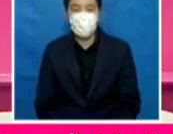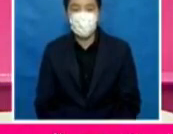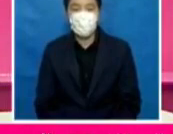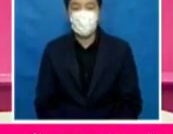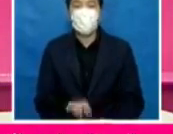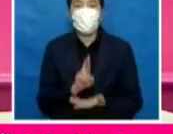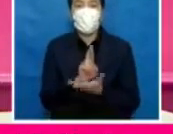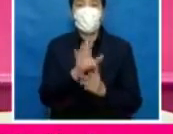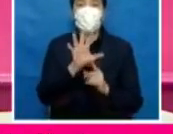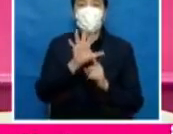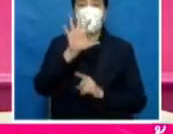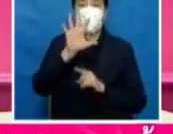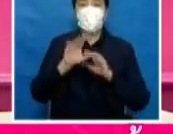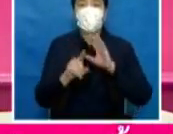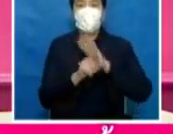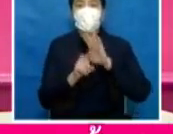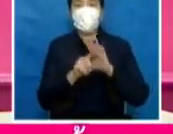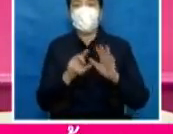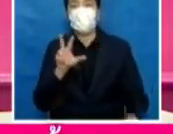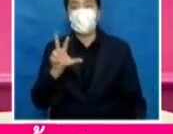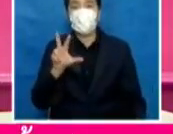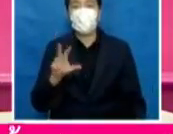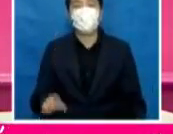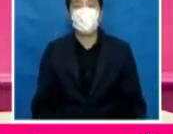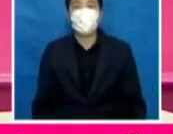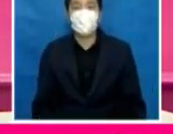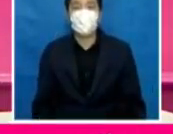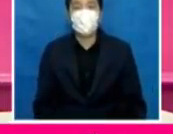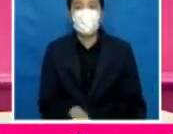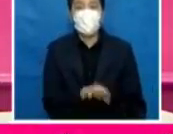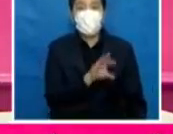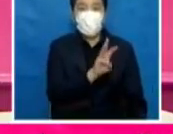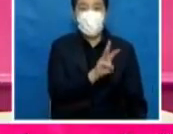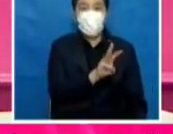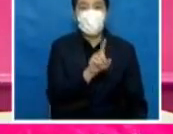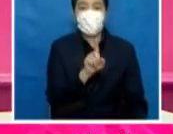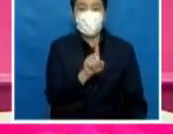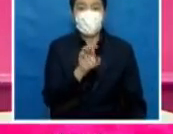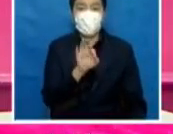อันดับที่5หมุนครั้งที่3เลขที่ออก6